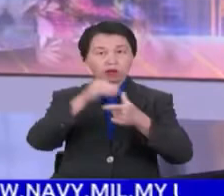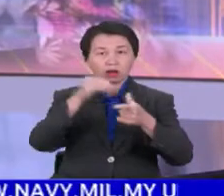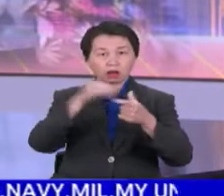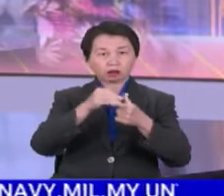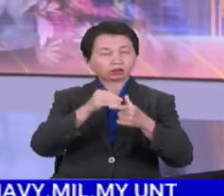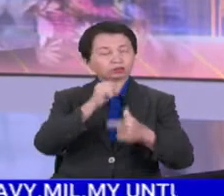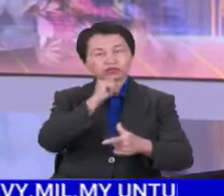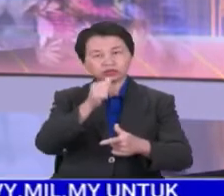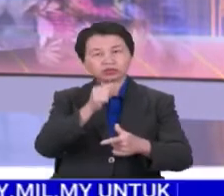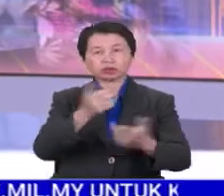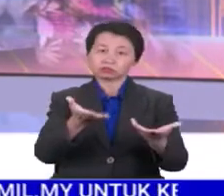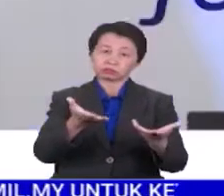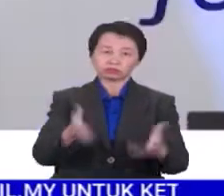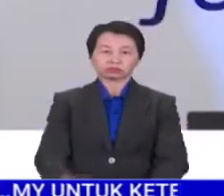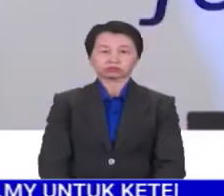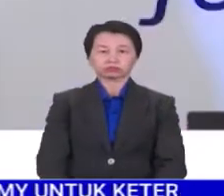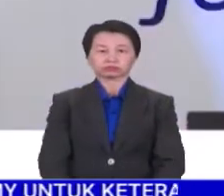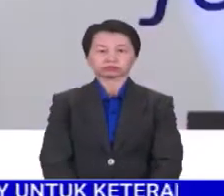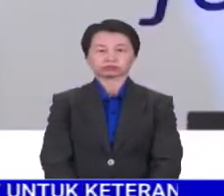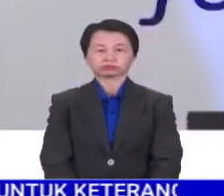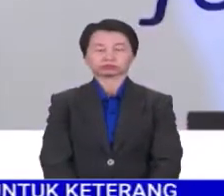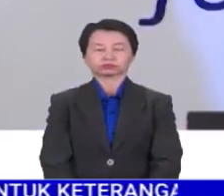atau sebaliknya.